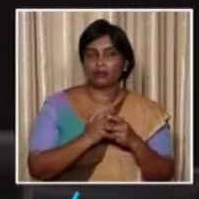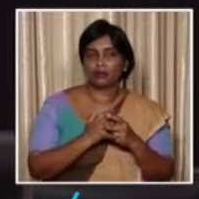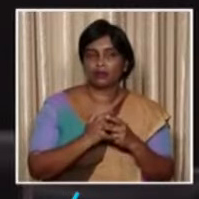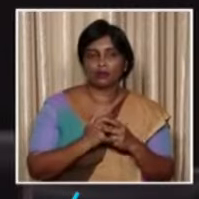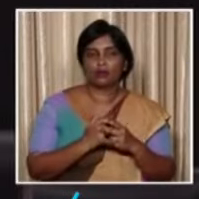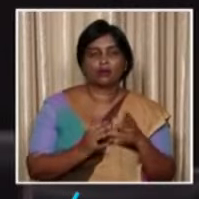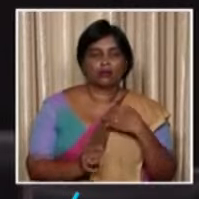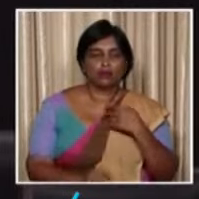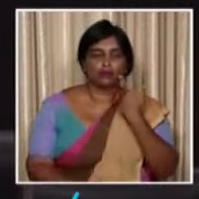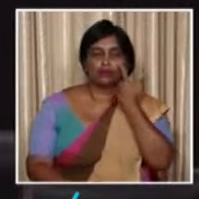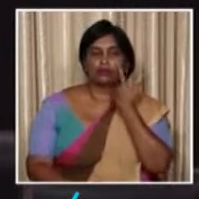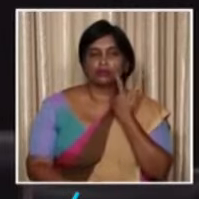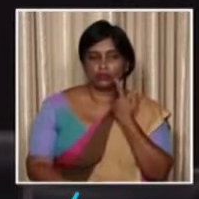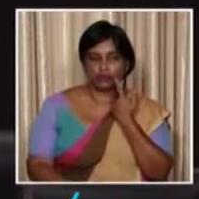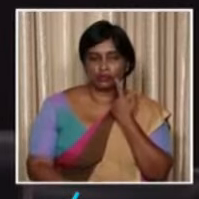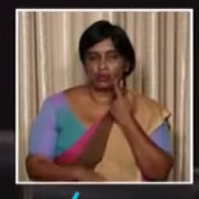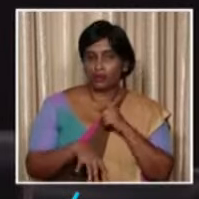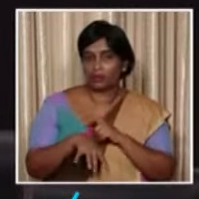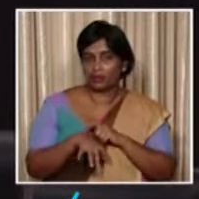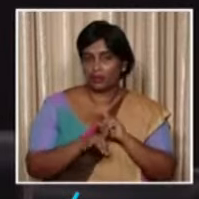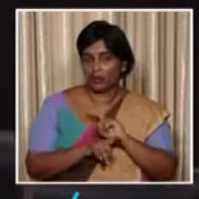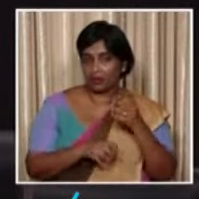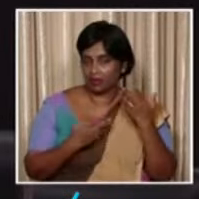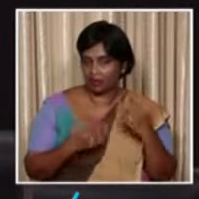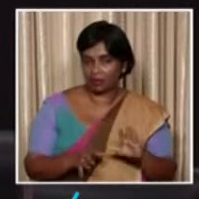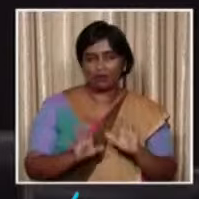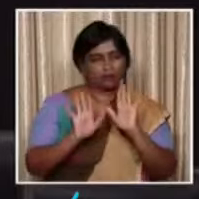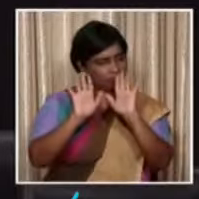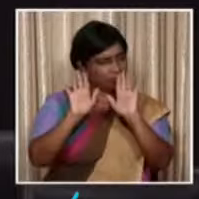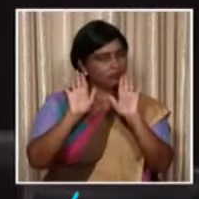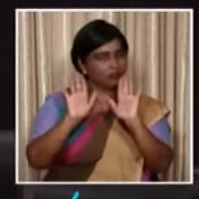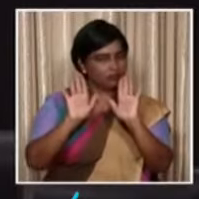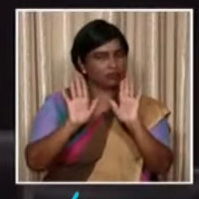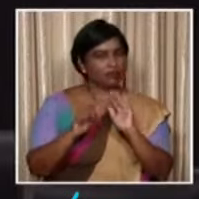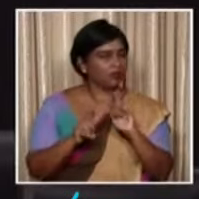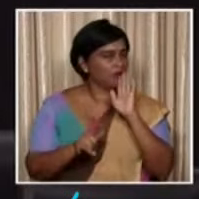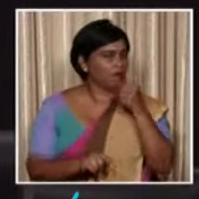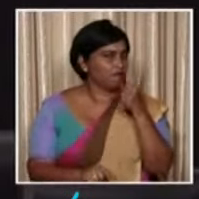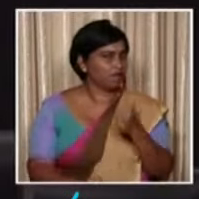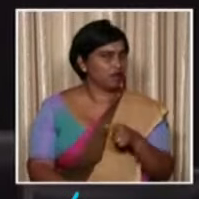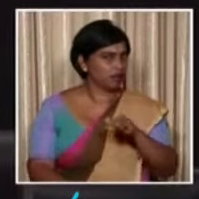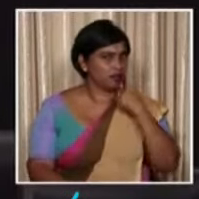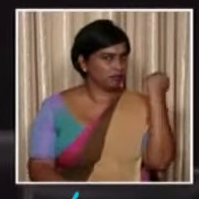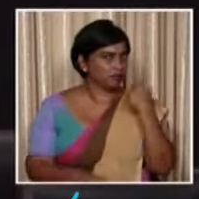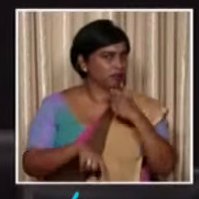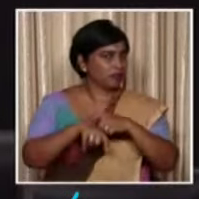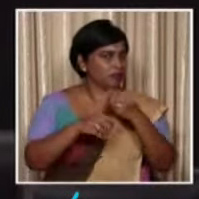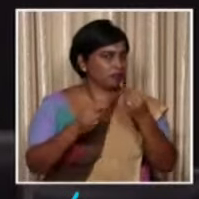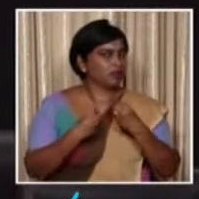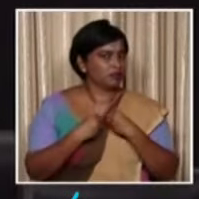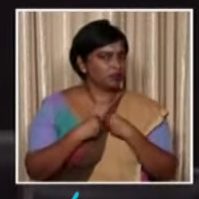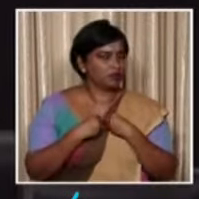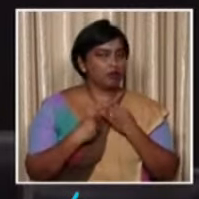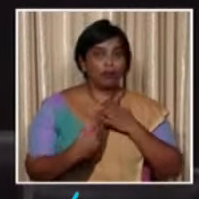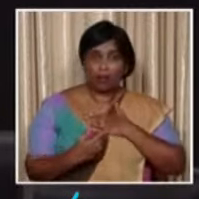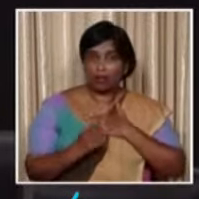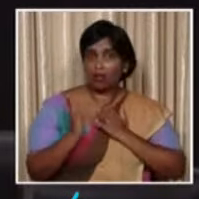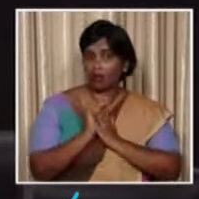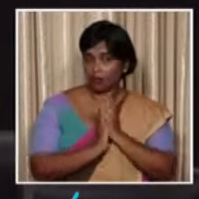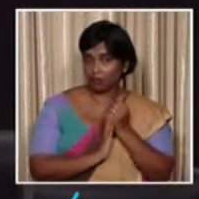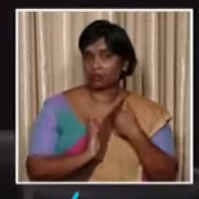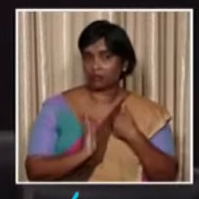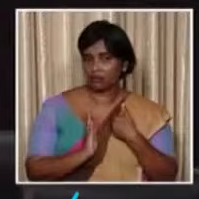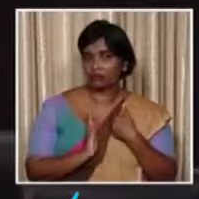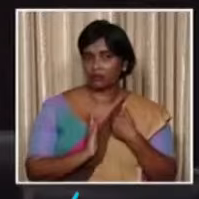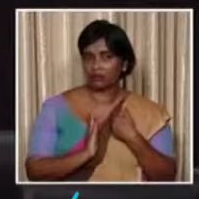මම කනගාටු වෙනවා ඔබතුමා වෙන් කරගත්ත විනාඩි 10 නැහැ නේද මට දෙන්න මේ වැදගත් කතාවක් මේක මට දෙන්න ඉවර මේ මගේ